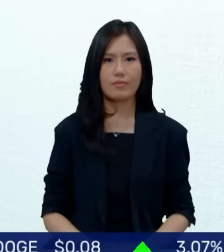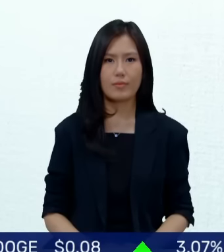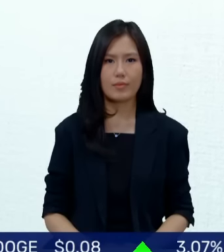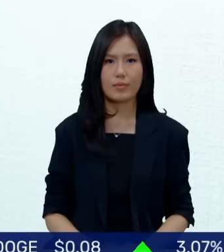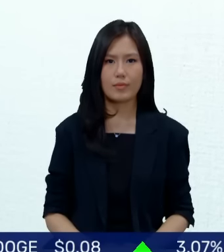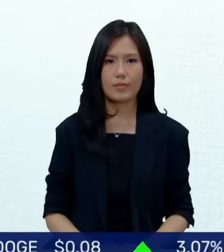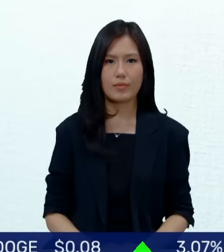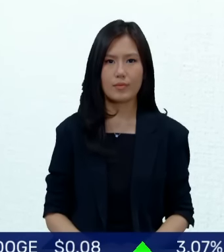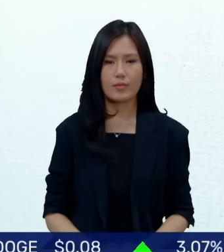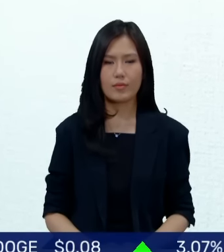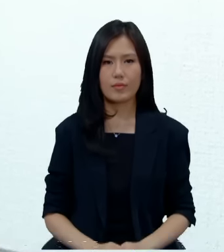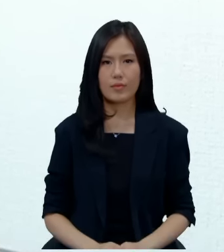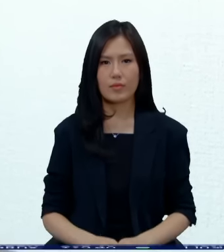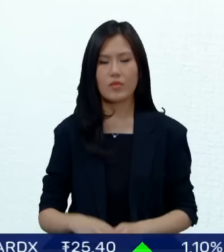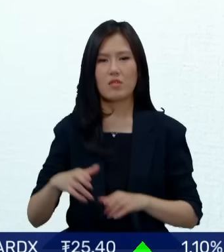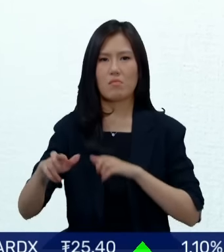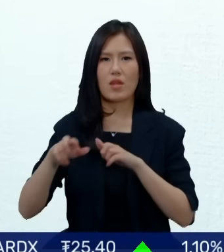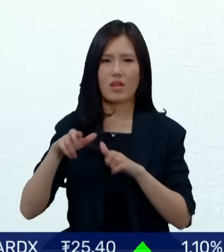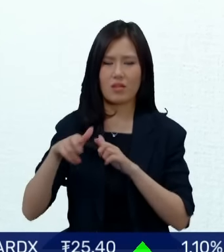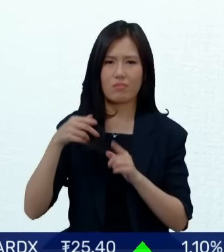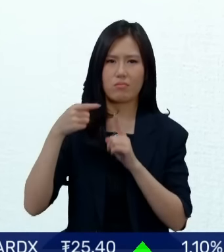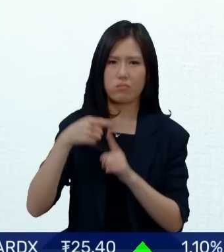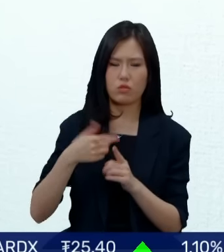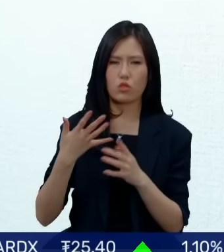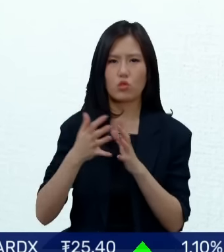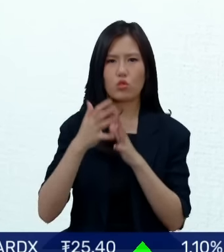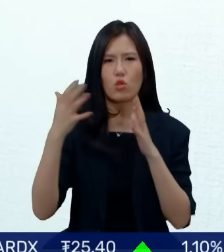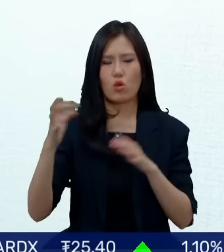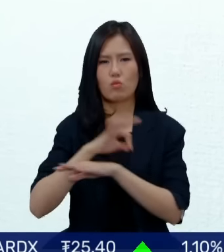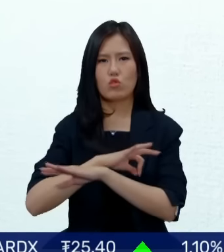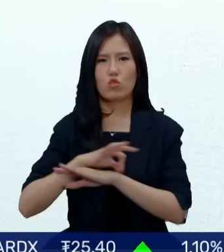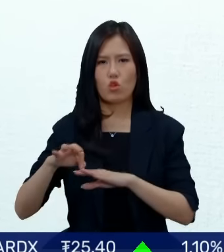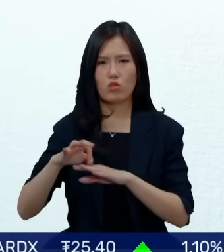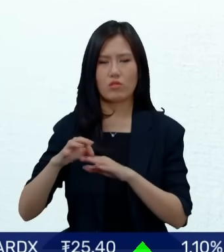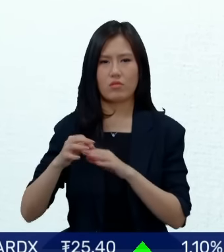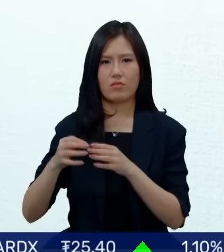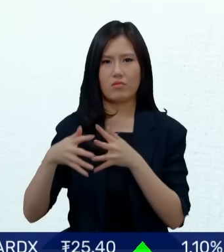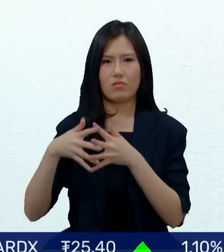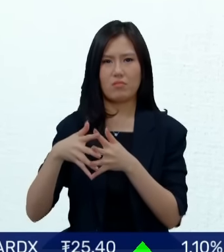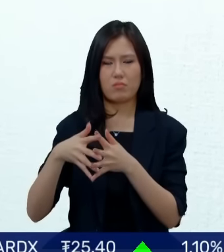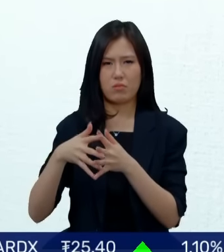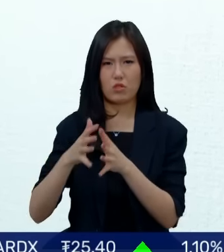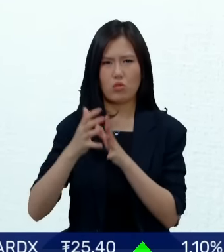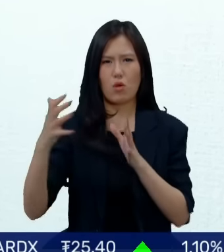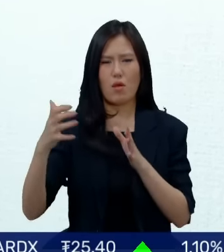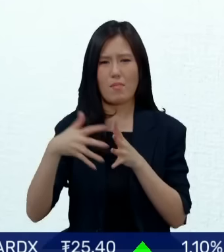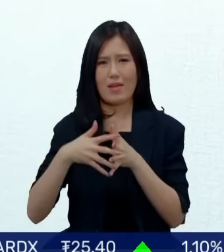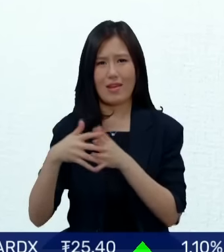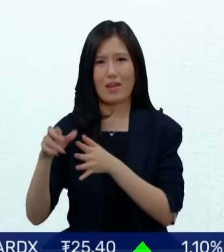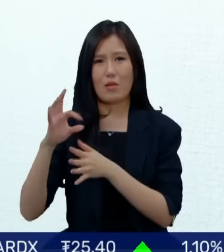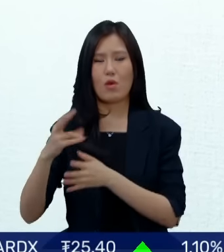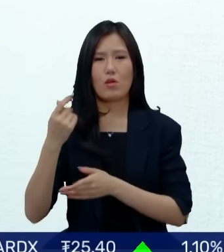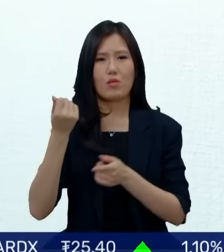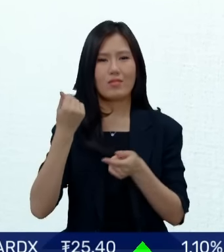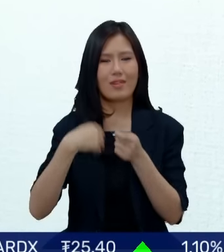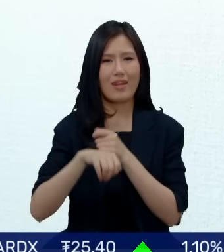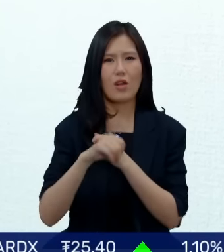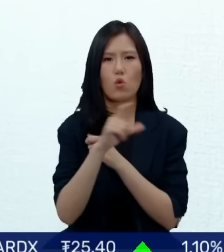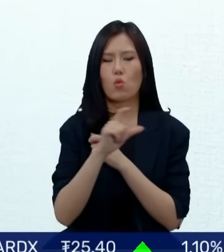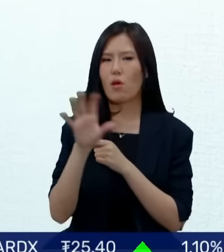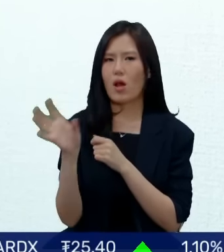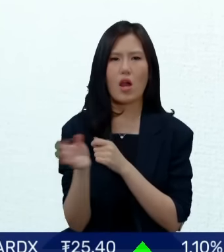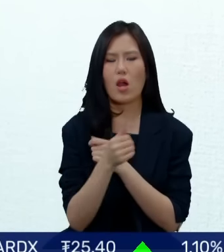Бизнес болон өндөр зэрэглэлийн төслүүд дээр одоо яриад ирэхээр борлуулалтын дээр ярихаар харьцангуй борлуулалт одоо бага гэсэн үг тийм стандарт болон дунд